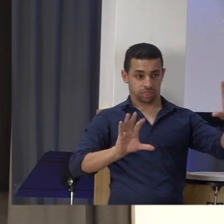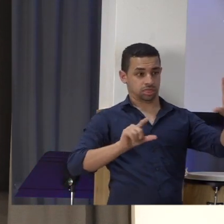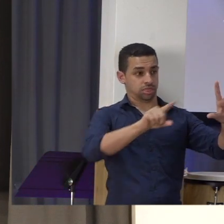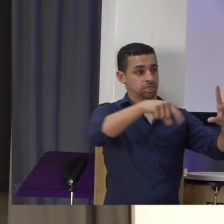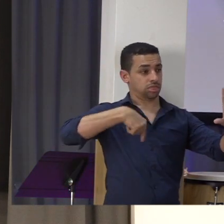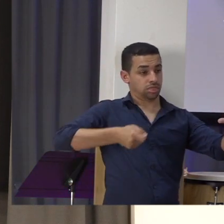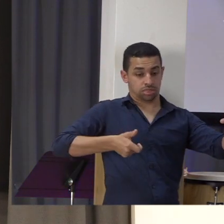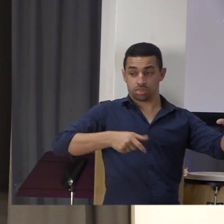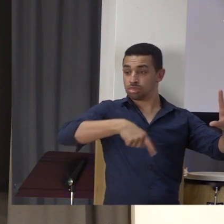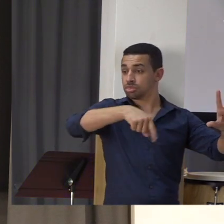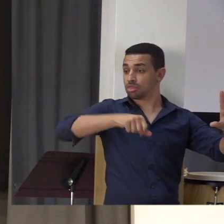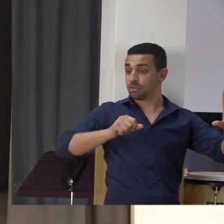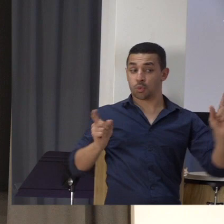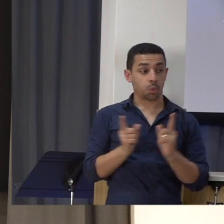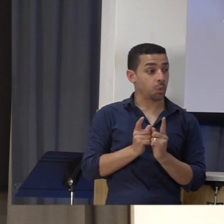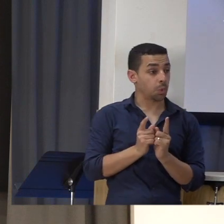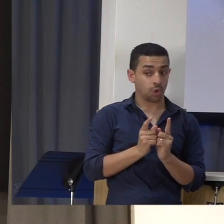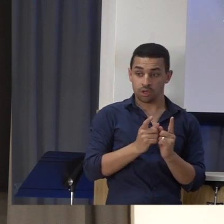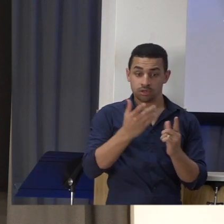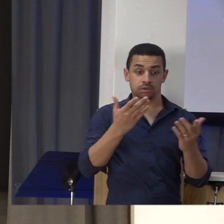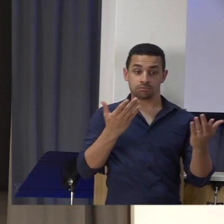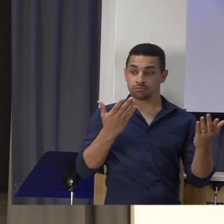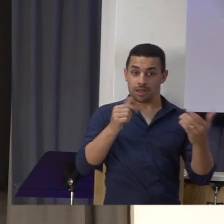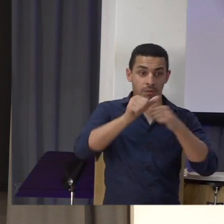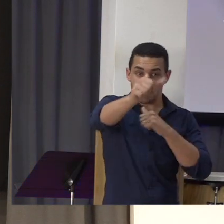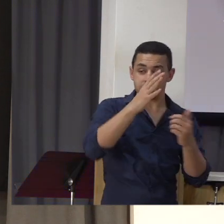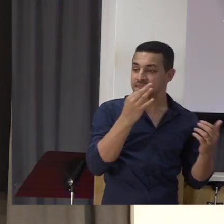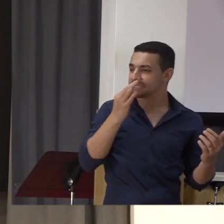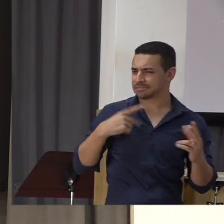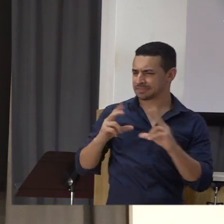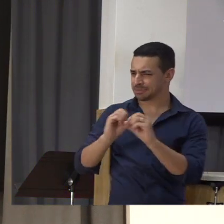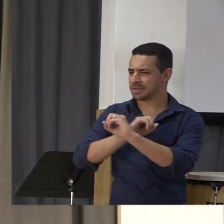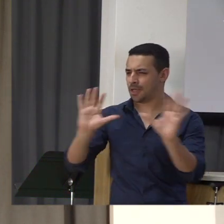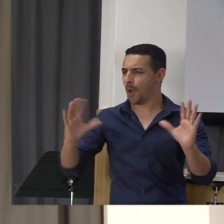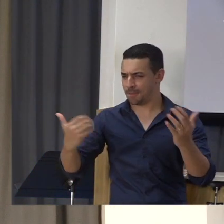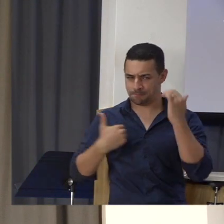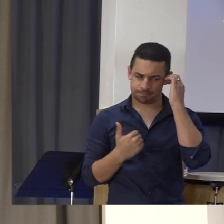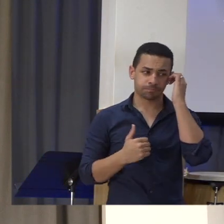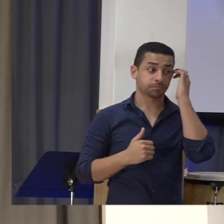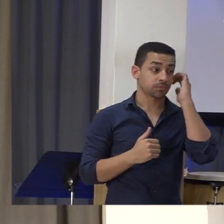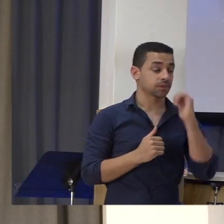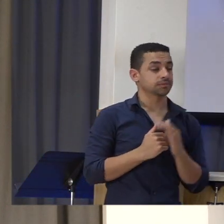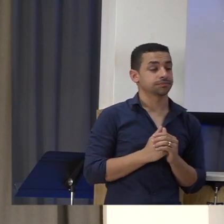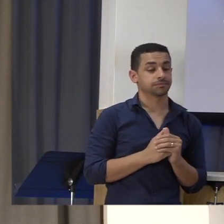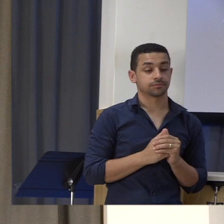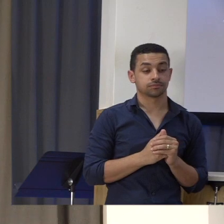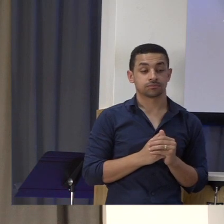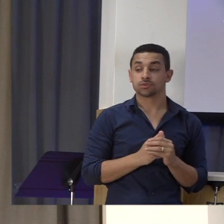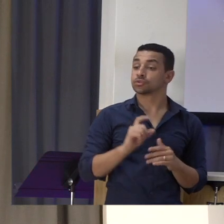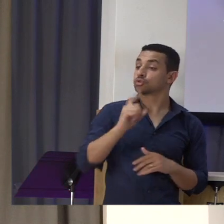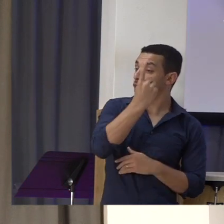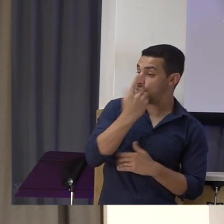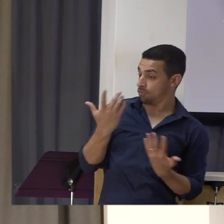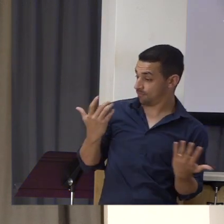15. Au fait, la destination, tu ne l'as pas. Je vais m'expliquer. Avec Dieu, quand Dieu nous